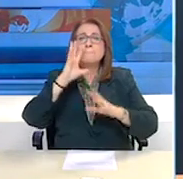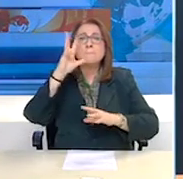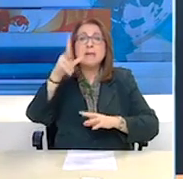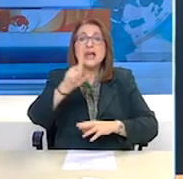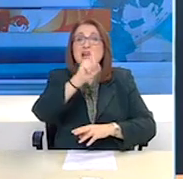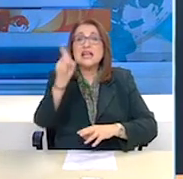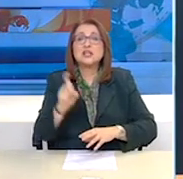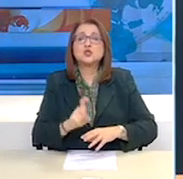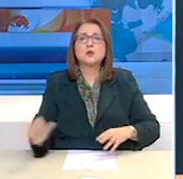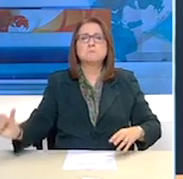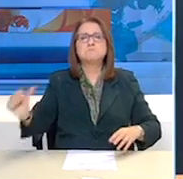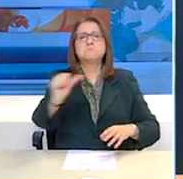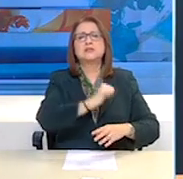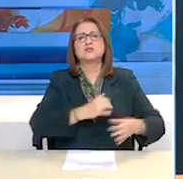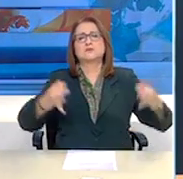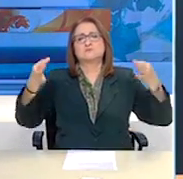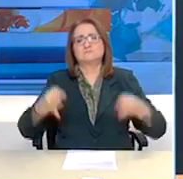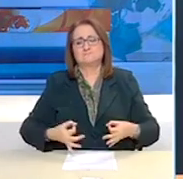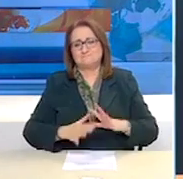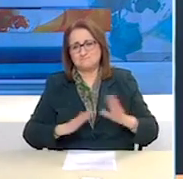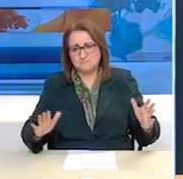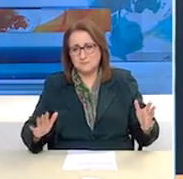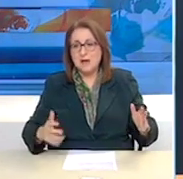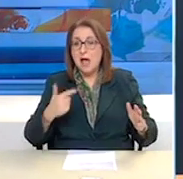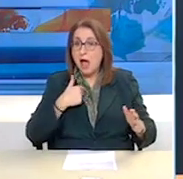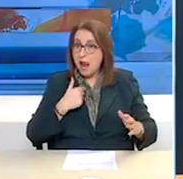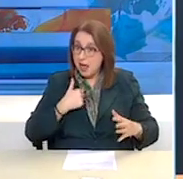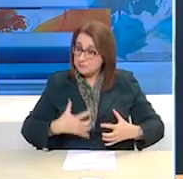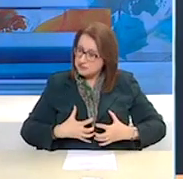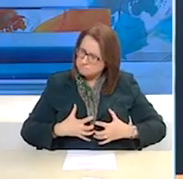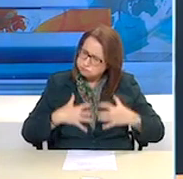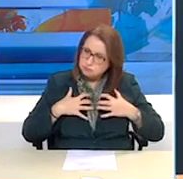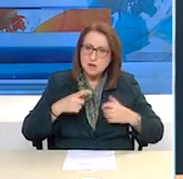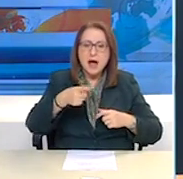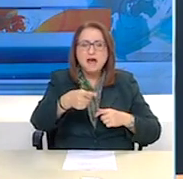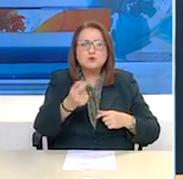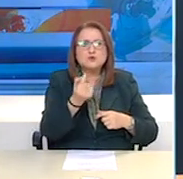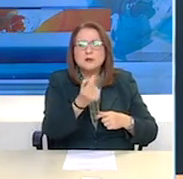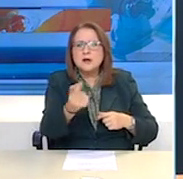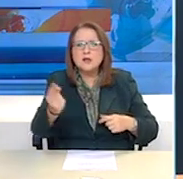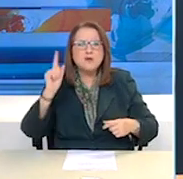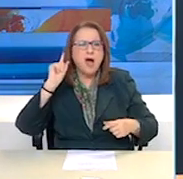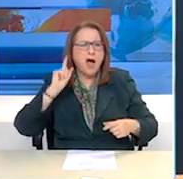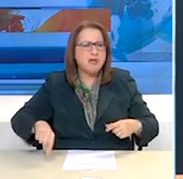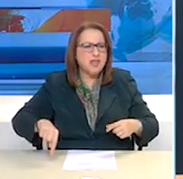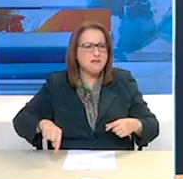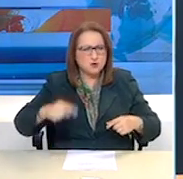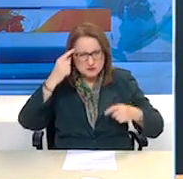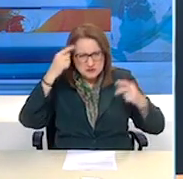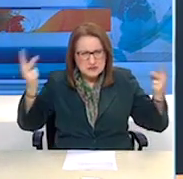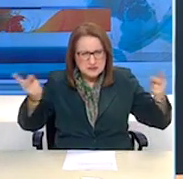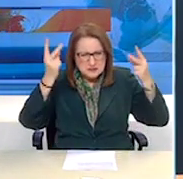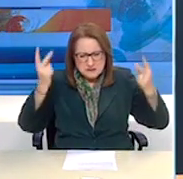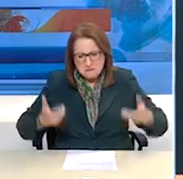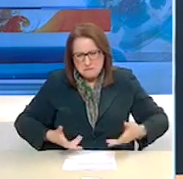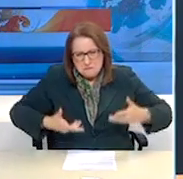δεικτικοί και προειδοποιούμε αυτούς τους ελάχιστους σε αριθμό, αδιάφορους και απερίσκεπτους, που δυσκολεύονται να αντιληφθούν την κρισιμότητα της κατάστασης και τον